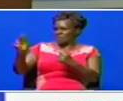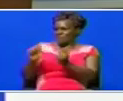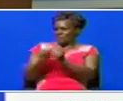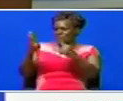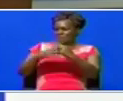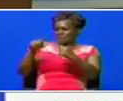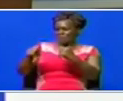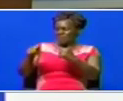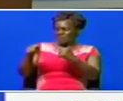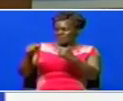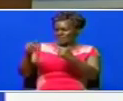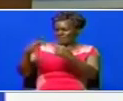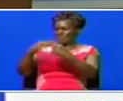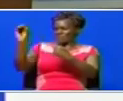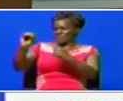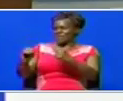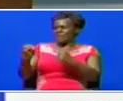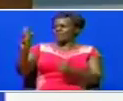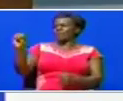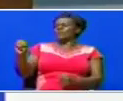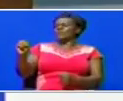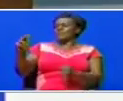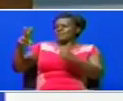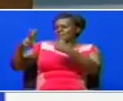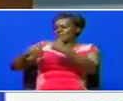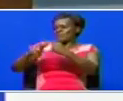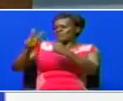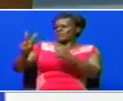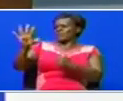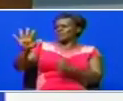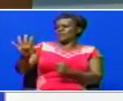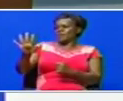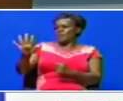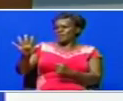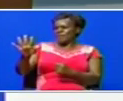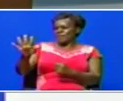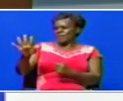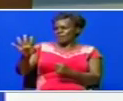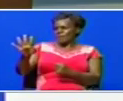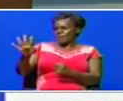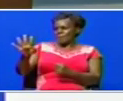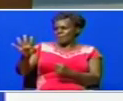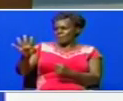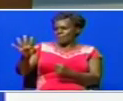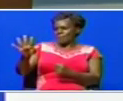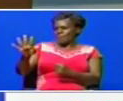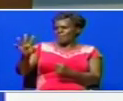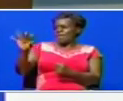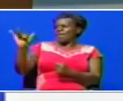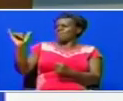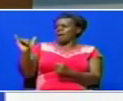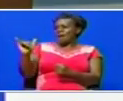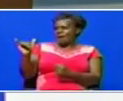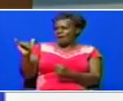17.98%. Michael Maura, 725, 0.20%. Joseph